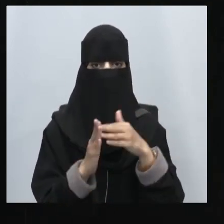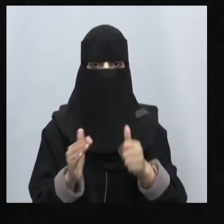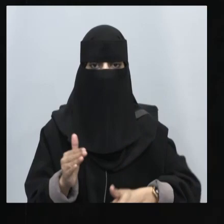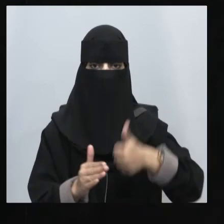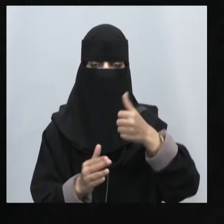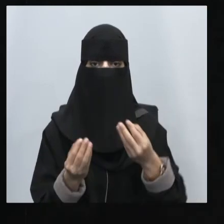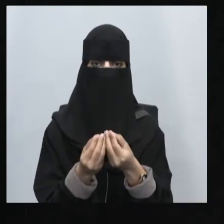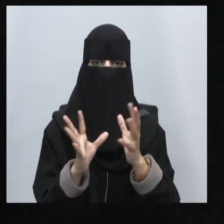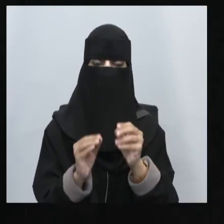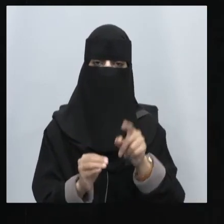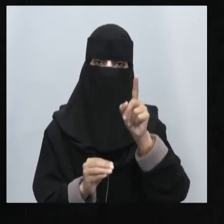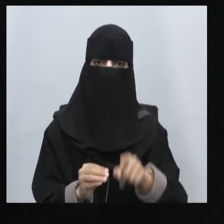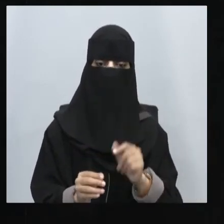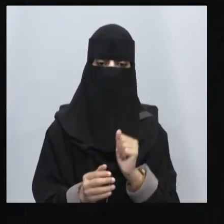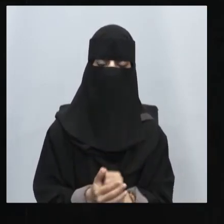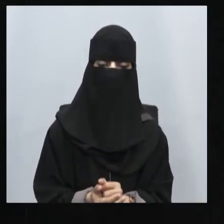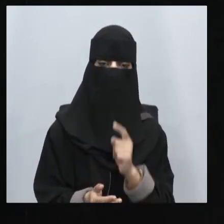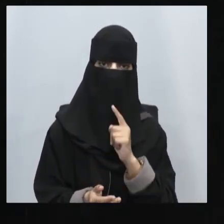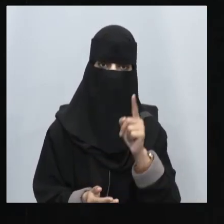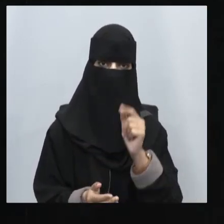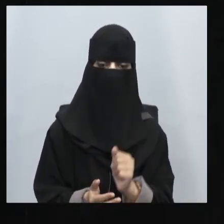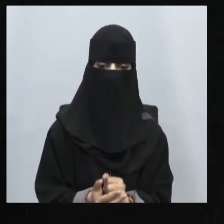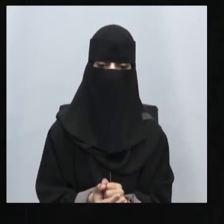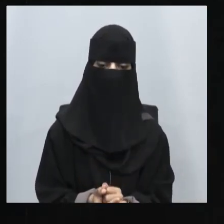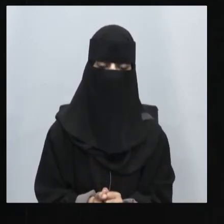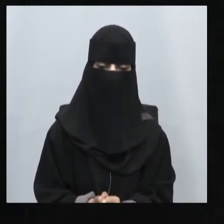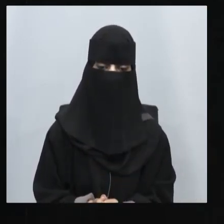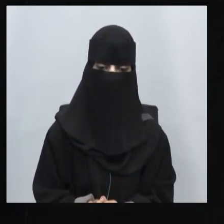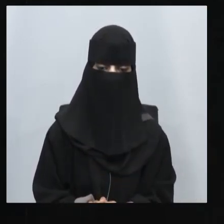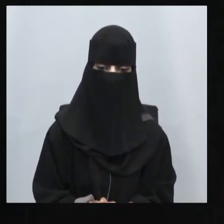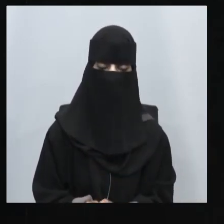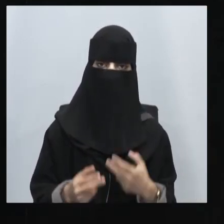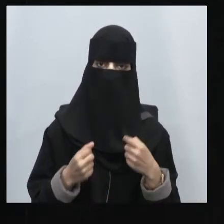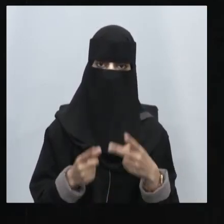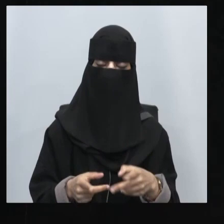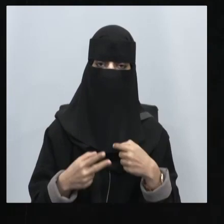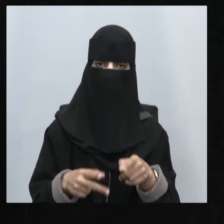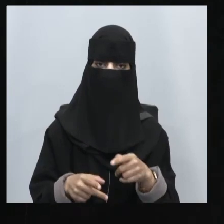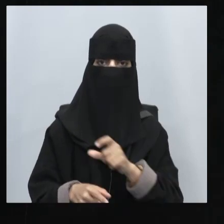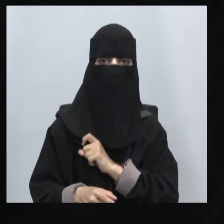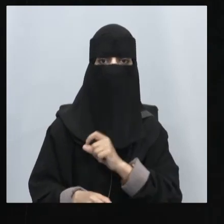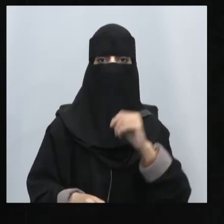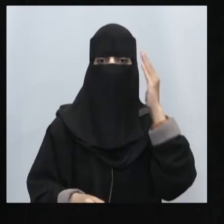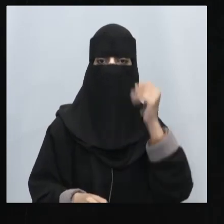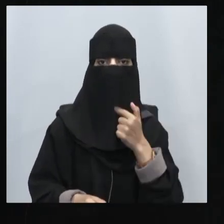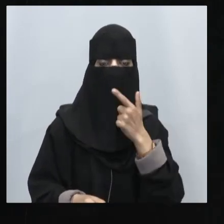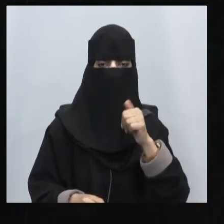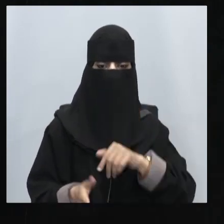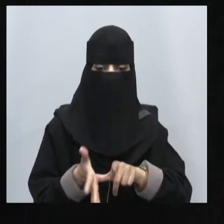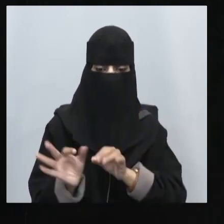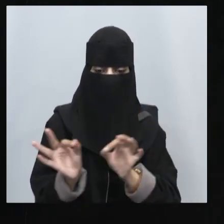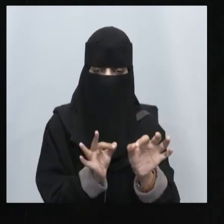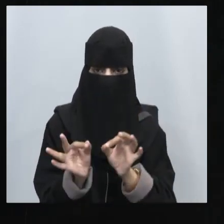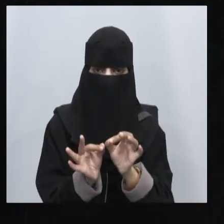حصتنا لهذا اليوم بمشيئه الله تعالى في البدايه طلابي وطالبات نريد ان نصمم